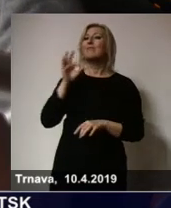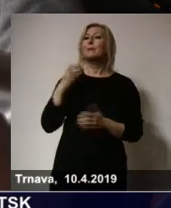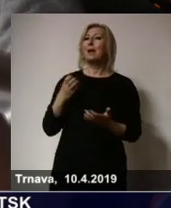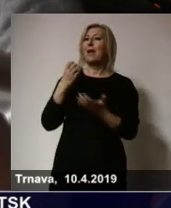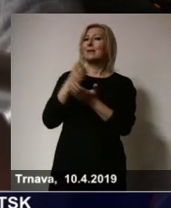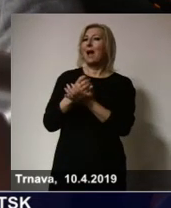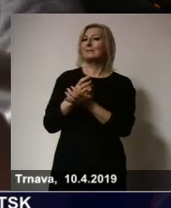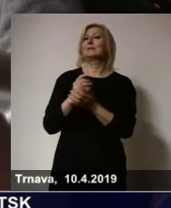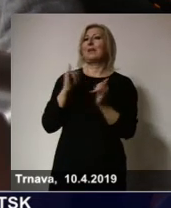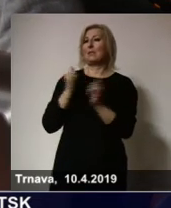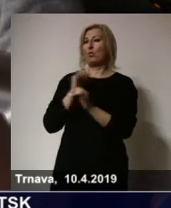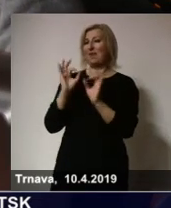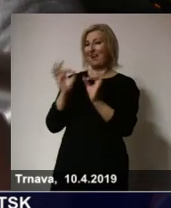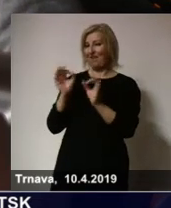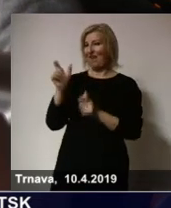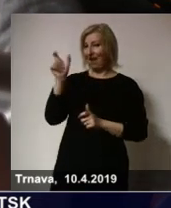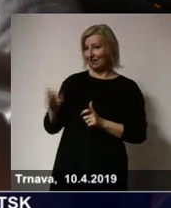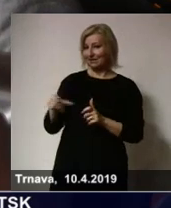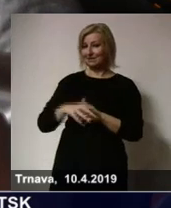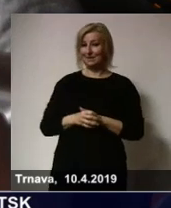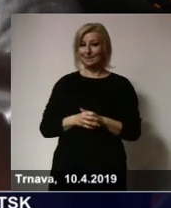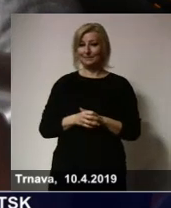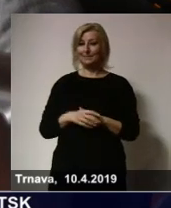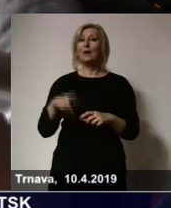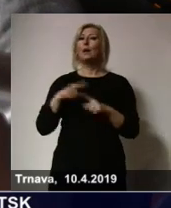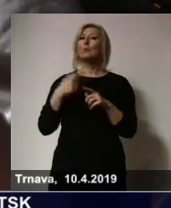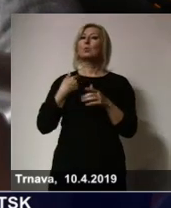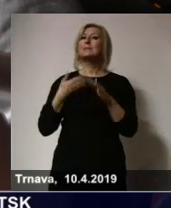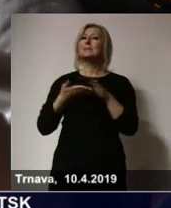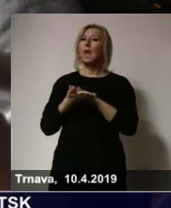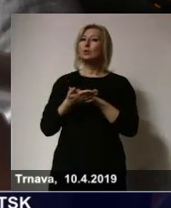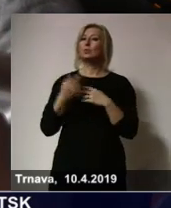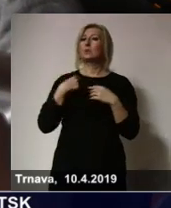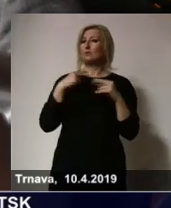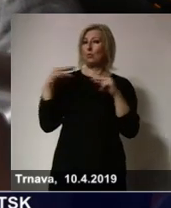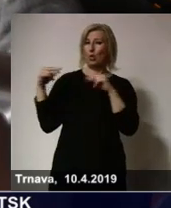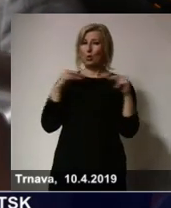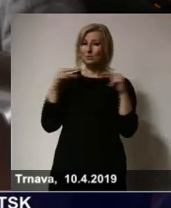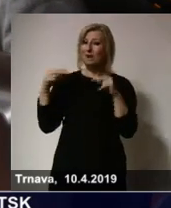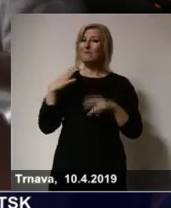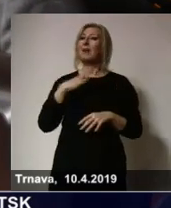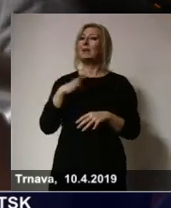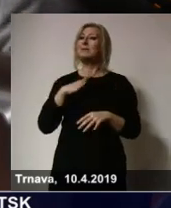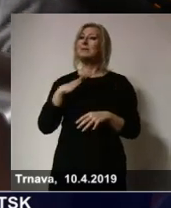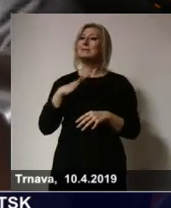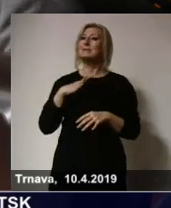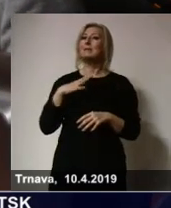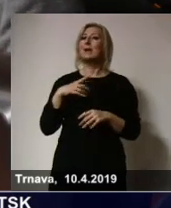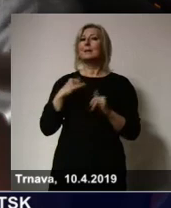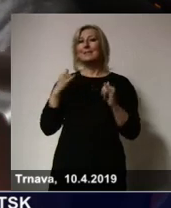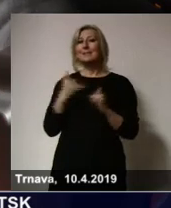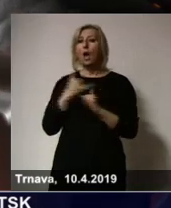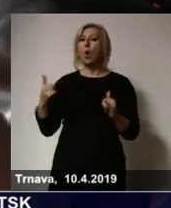sa hovorili o tom, keď sme na zastupiteľstve chceli pristúpiť k tomu, aby sme dostali možné